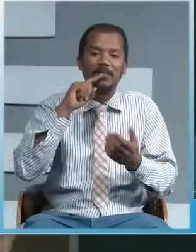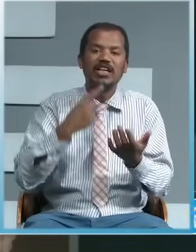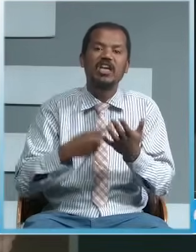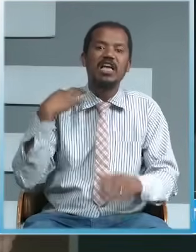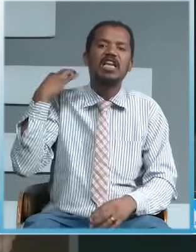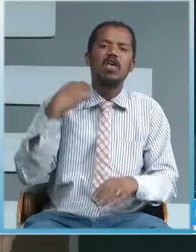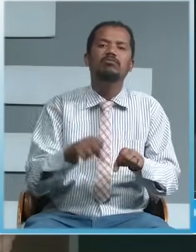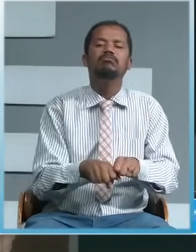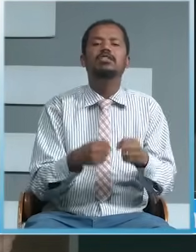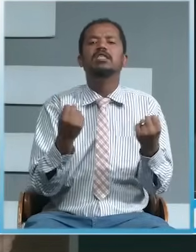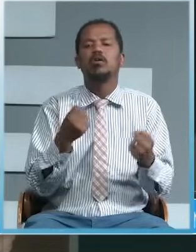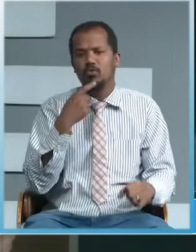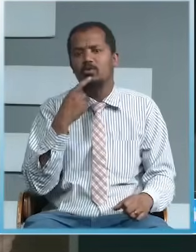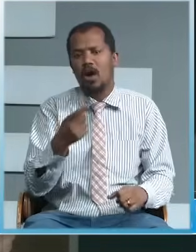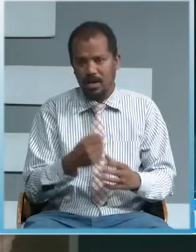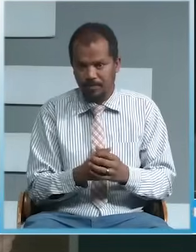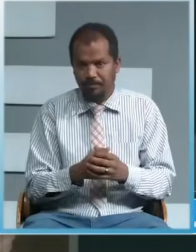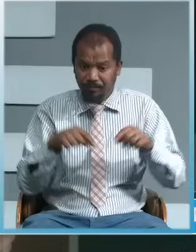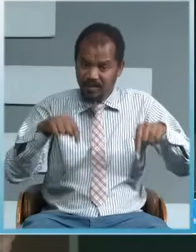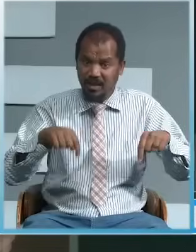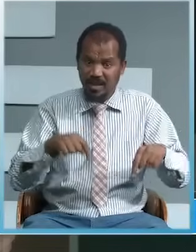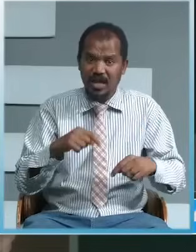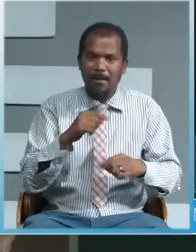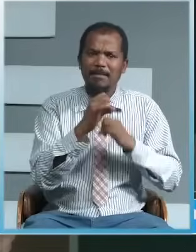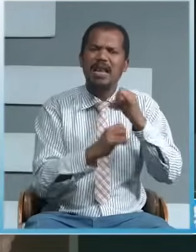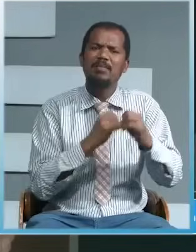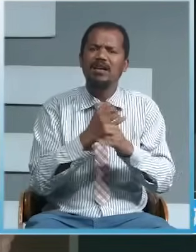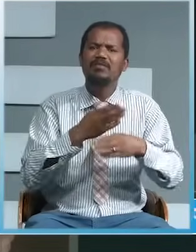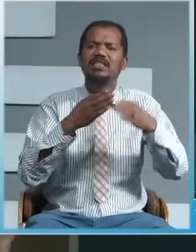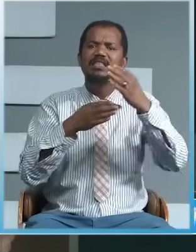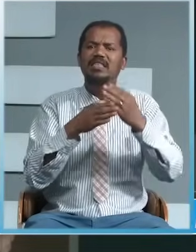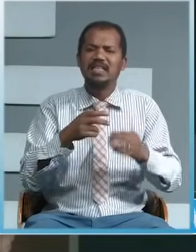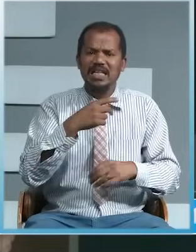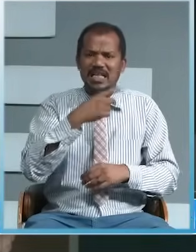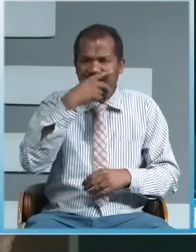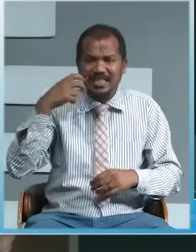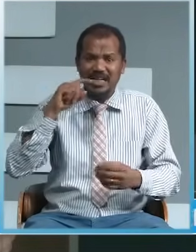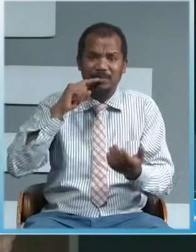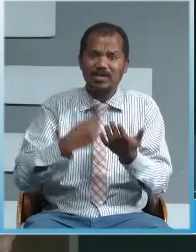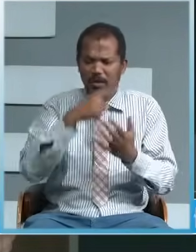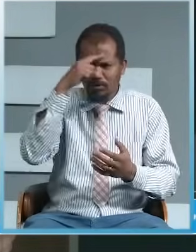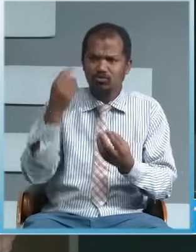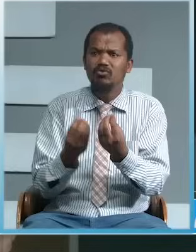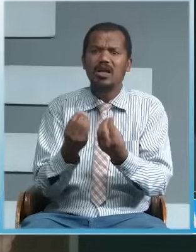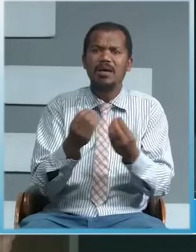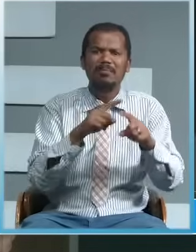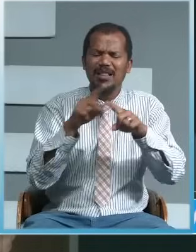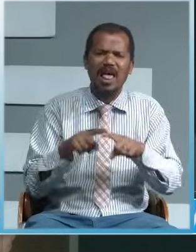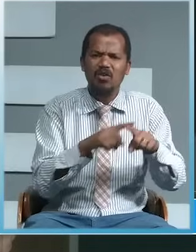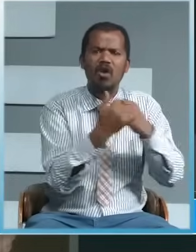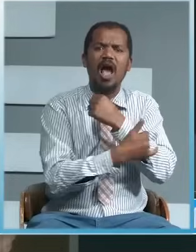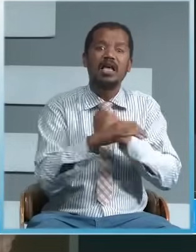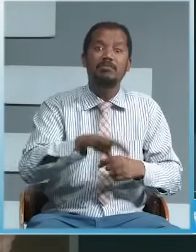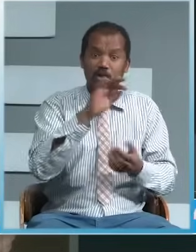የመረጃ ግላይነትን እየጠሳሉ ብሏል። ዛሬ በዓለም አቀፍ ደረጃ እየተሰረቀ መረጃ በጥቁር ገበያ